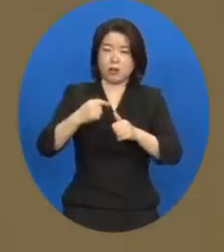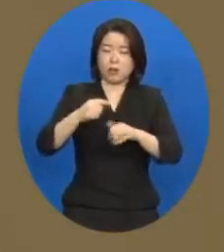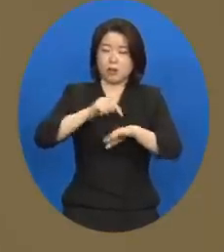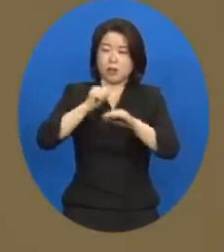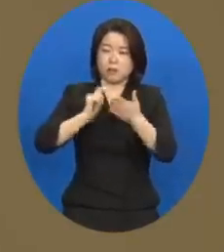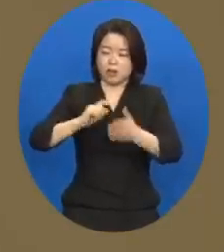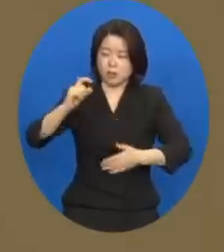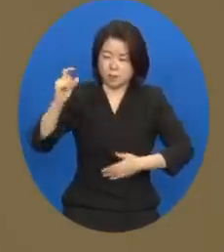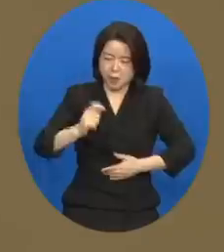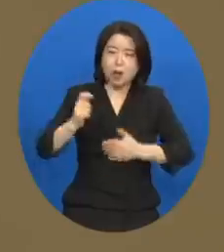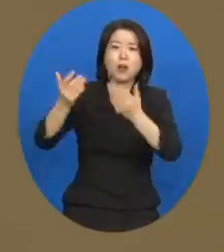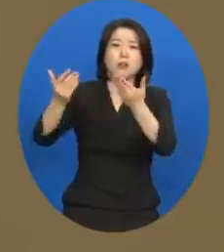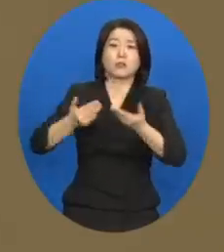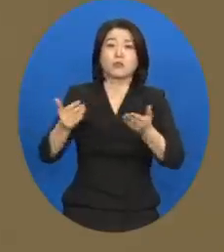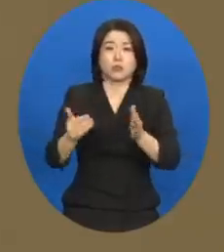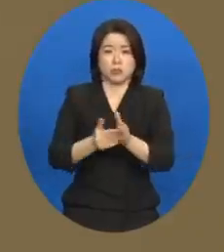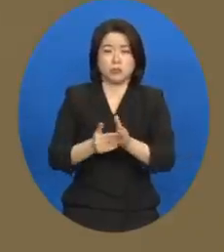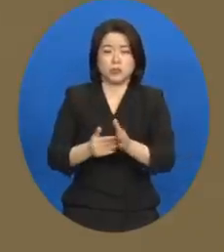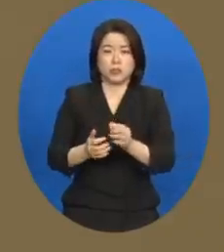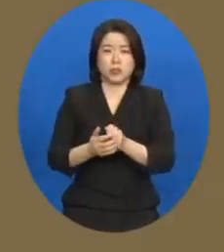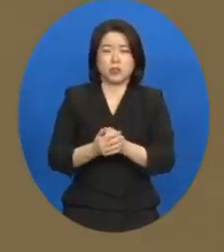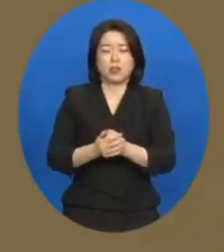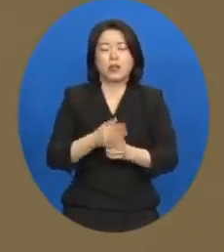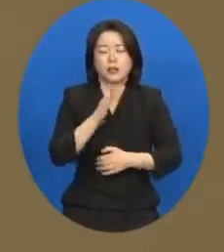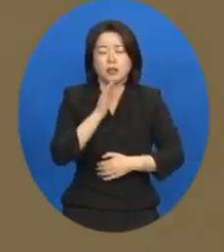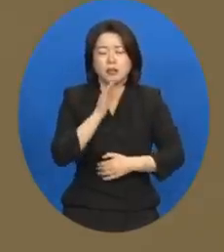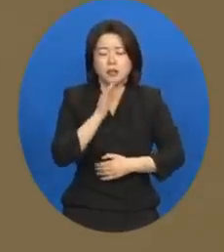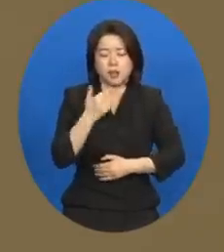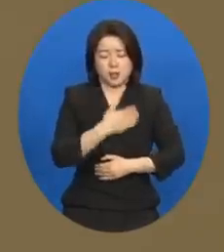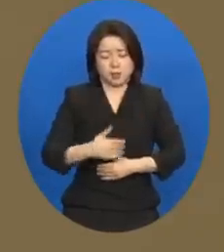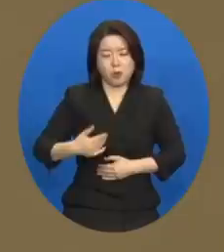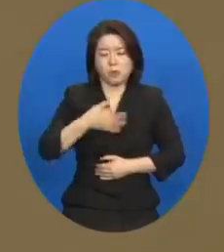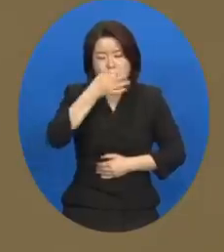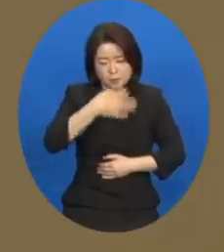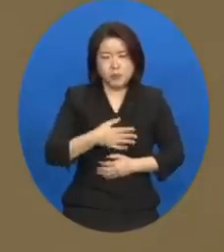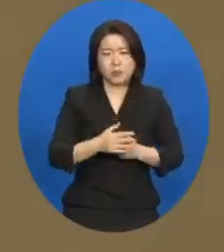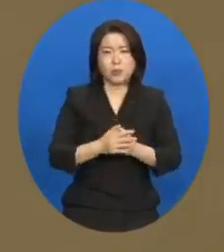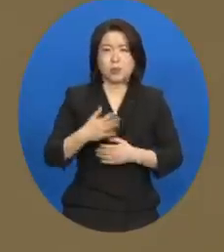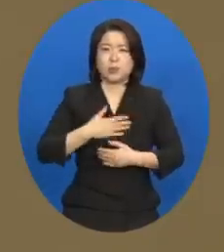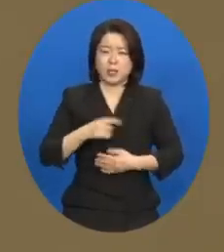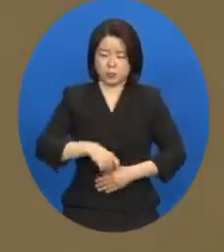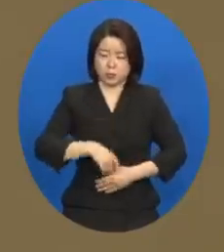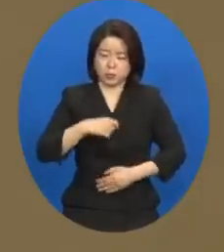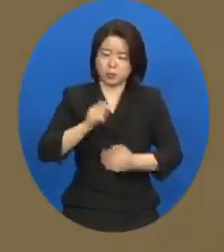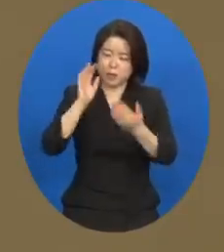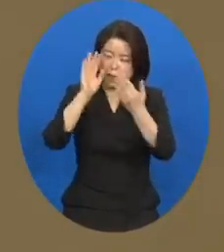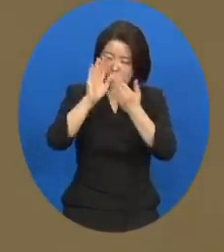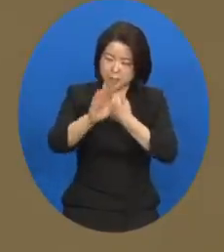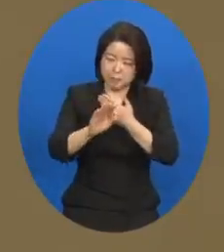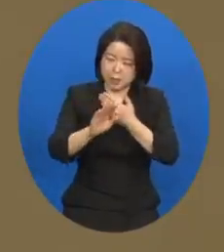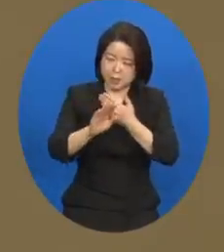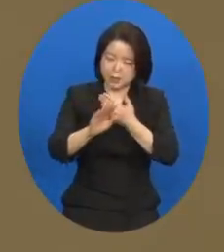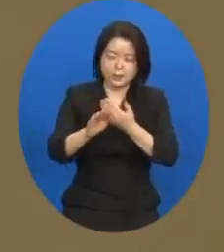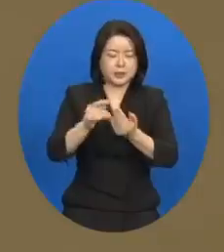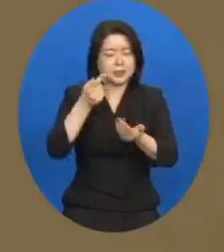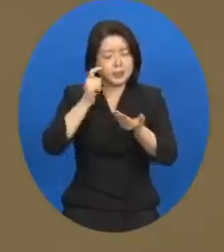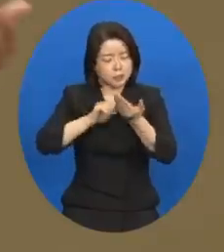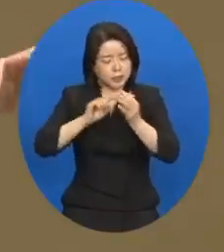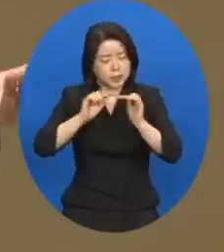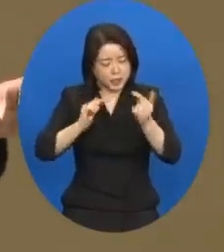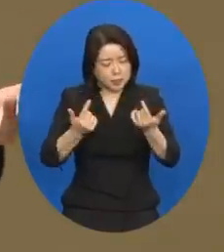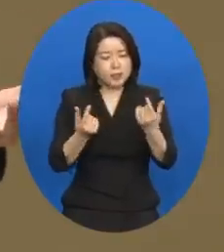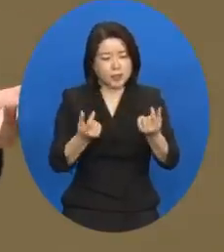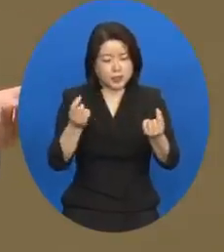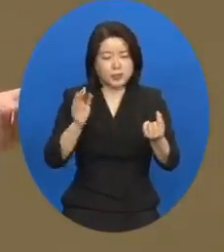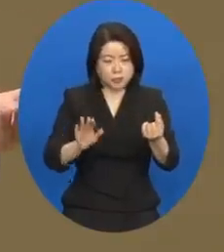강하게 주셨어요. 그래, 몸은 힘들고 나도 솔직히 앞날이 만만치가 않지만 주님이